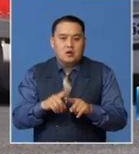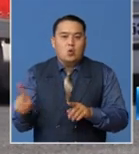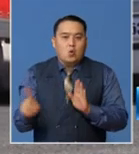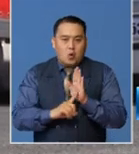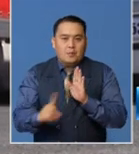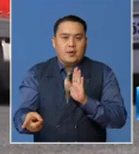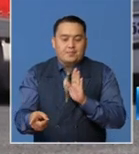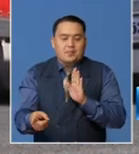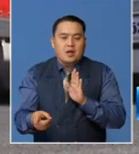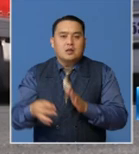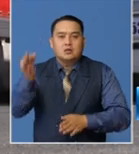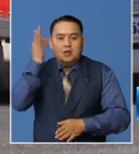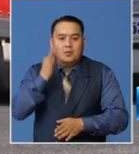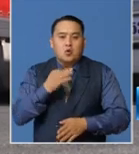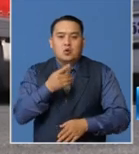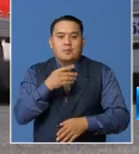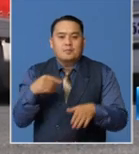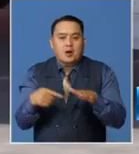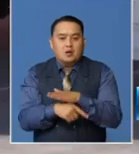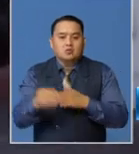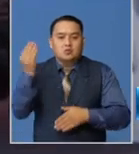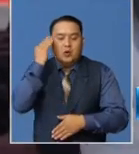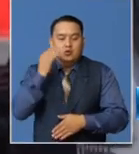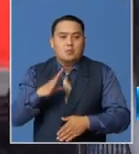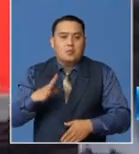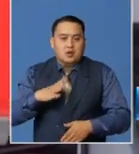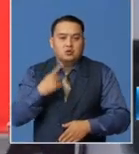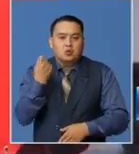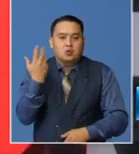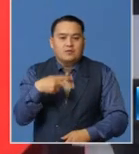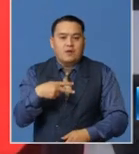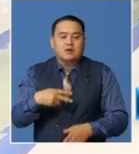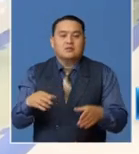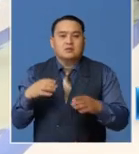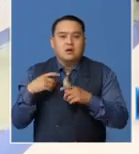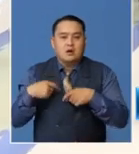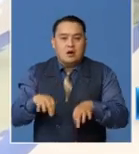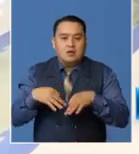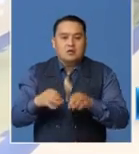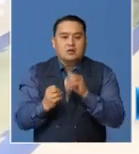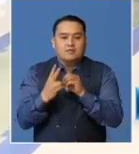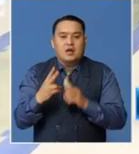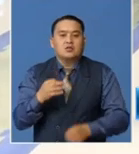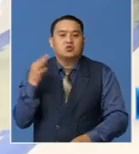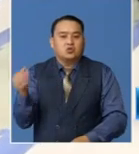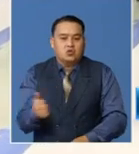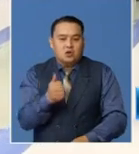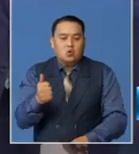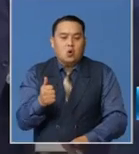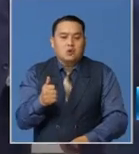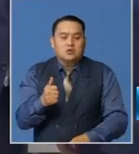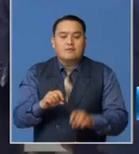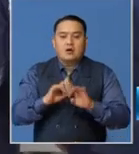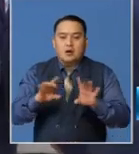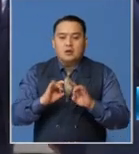напомним еще совсем недавно пропускная способность пункта составляла 120 автомобилей за 12 часов премьер-министр страны пока джен